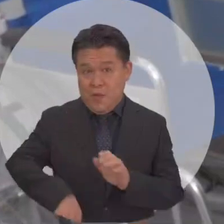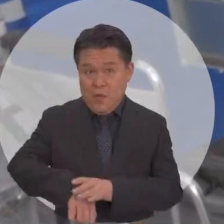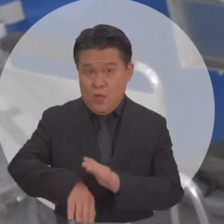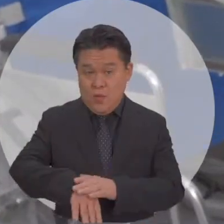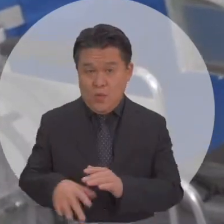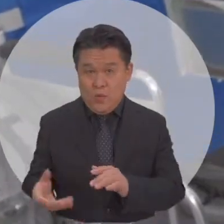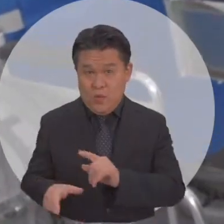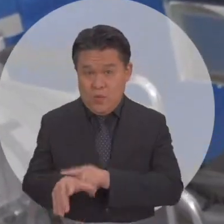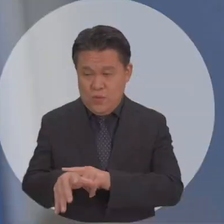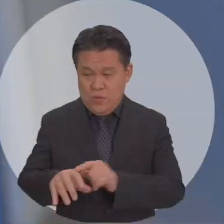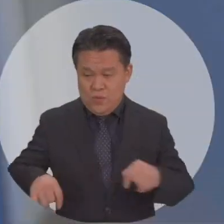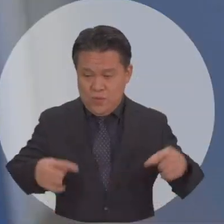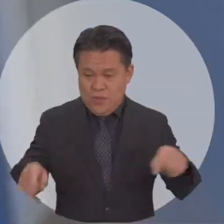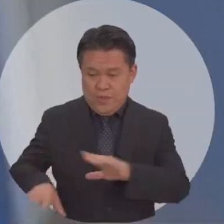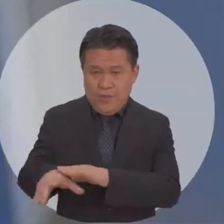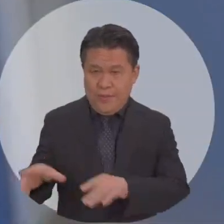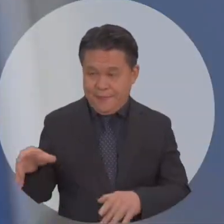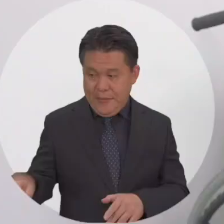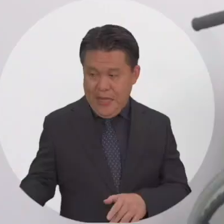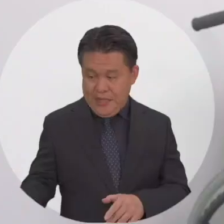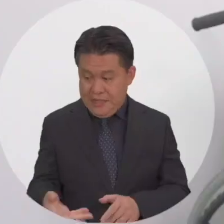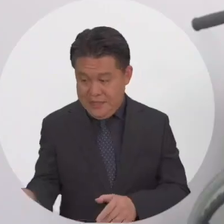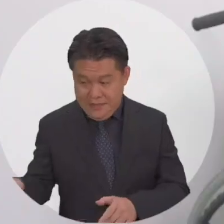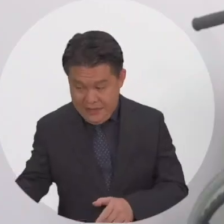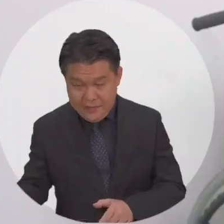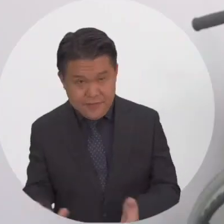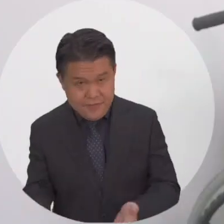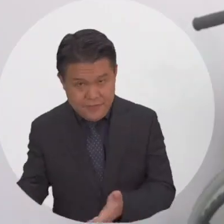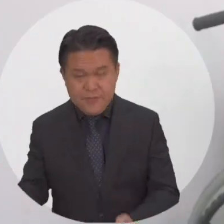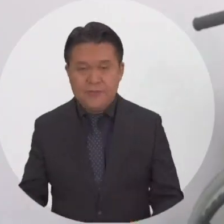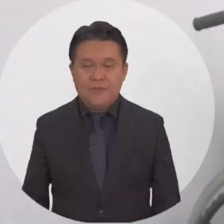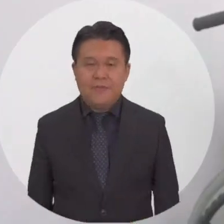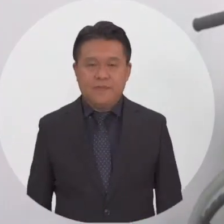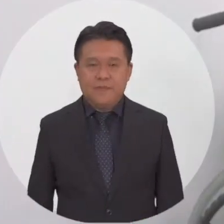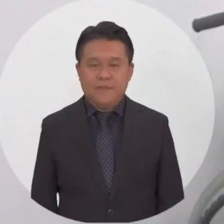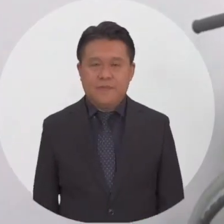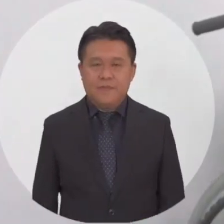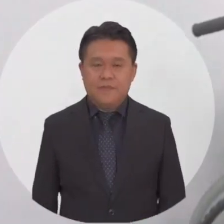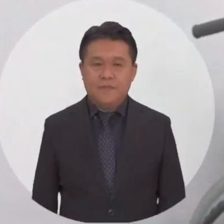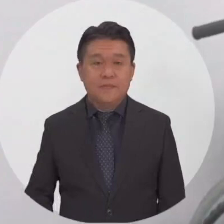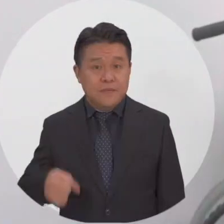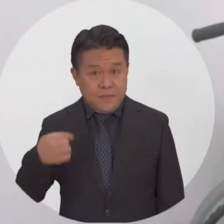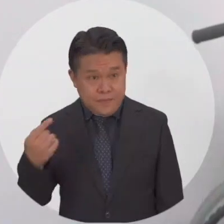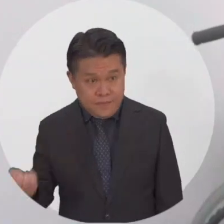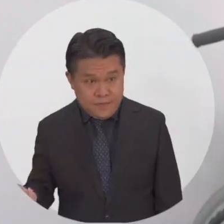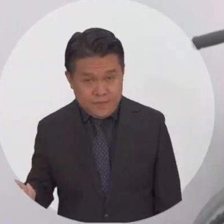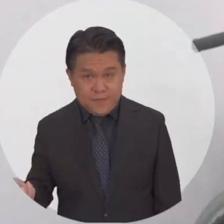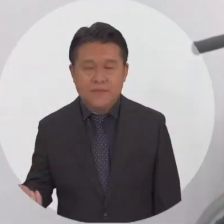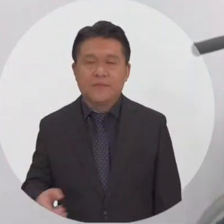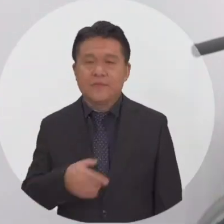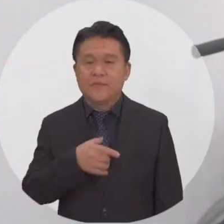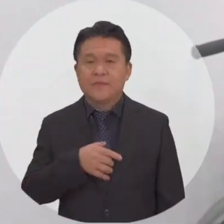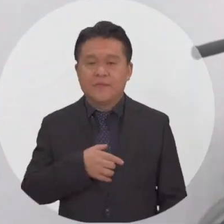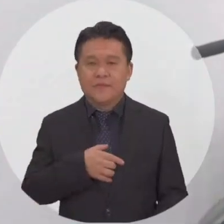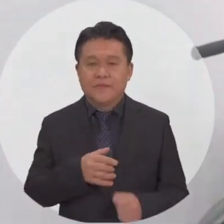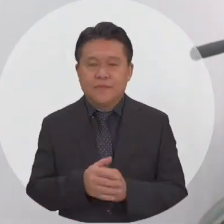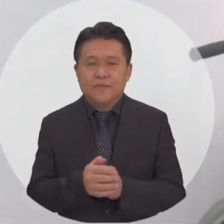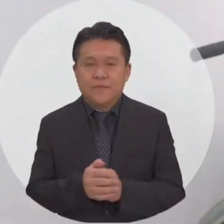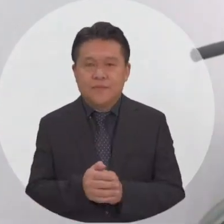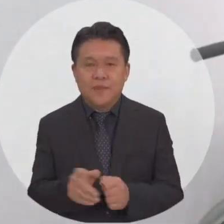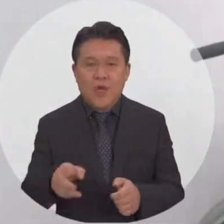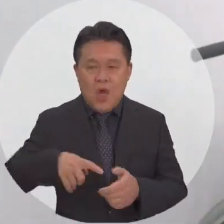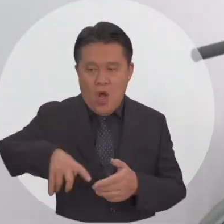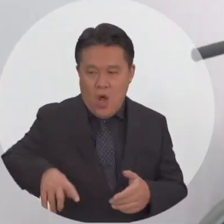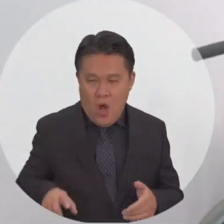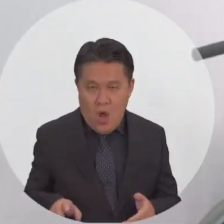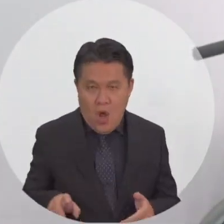대상자가 움직일 수 있는 오른쪽 손으로 휠체어 팔걸이를 잡도록 합니다. 대상자가 요양보호사 쪽으로